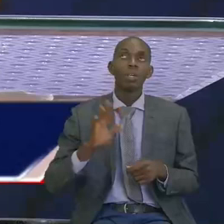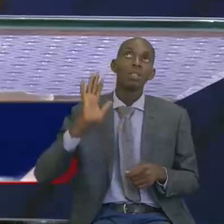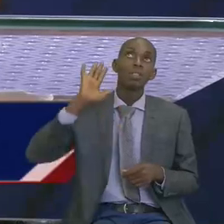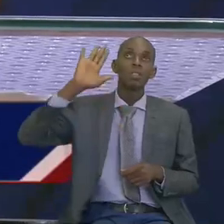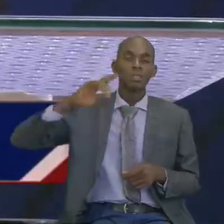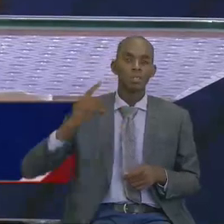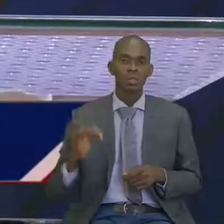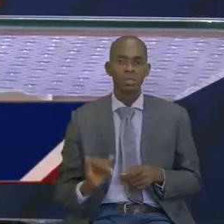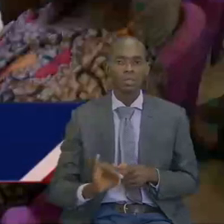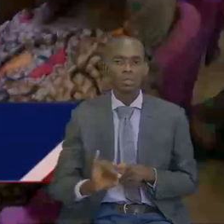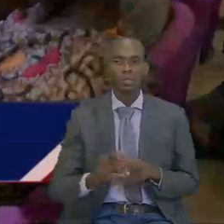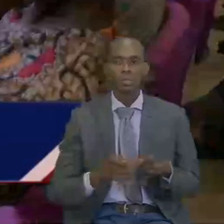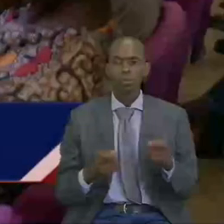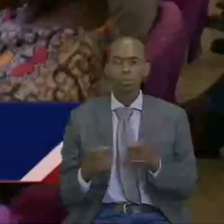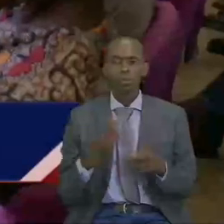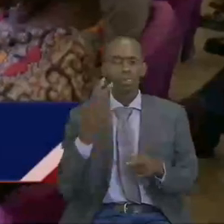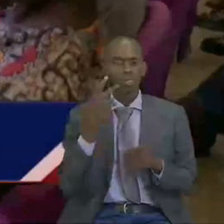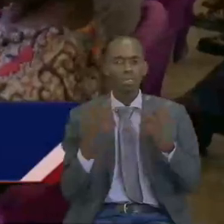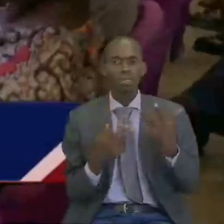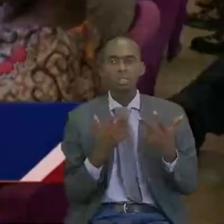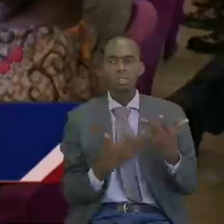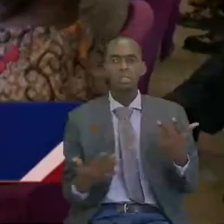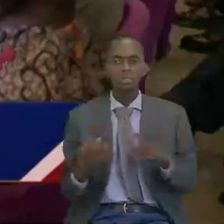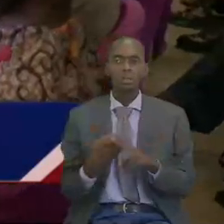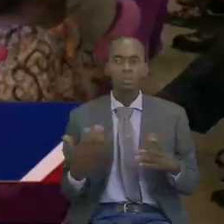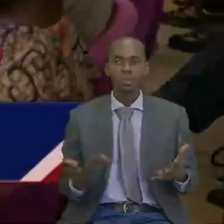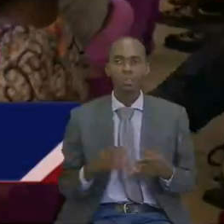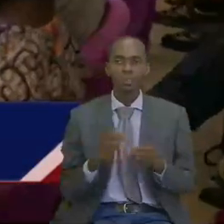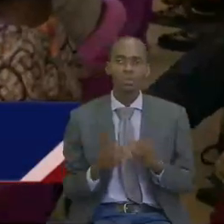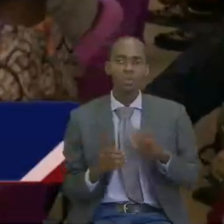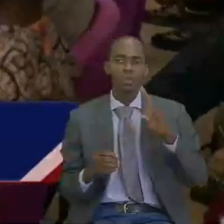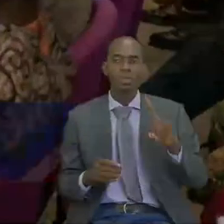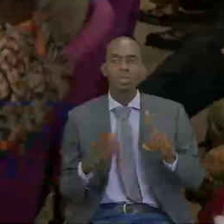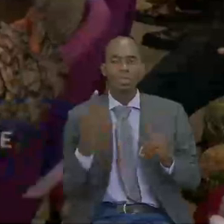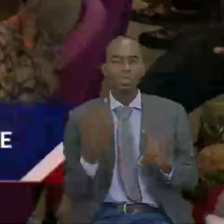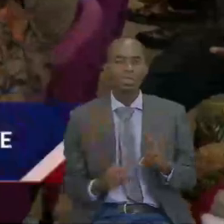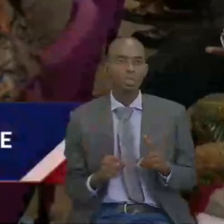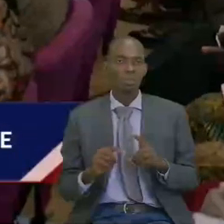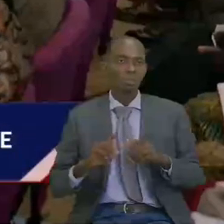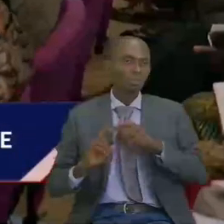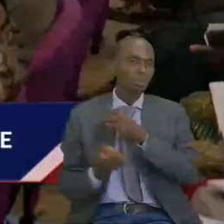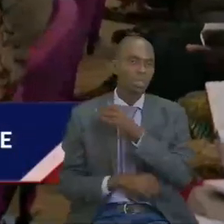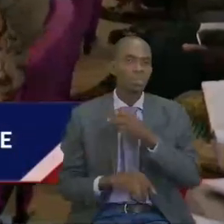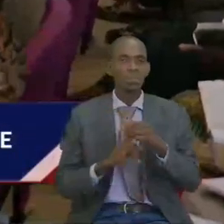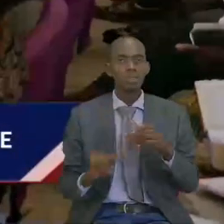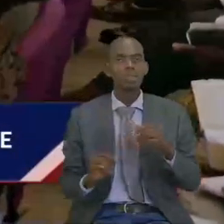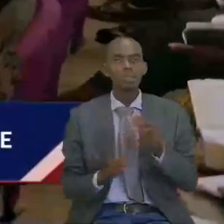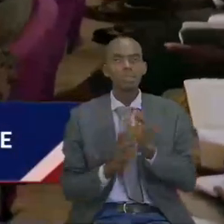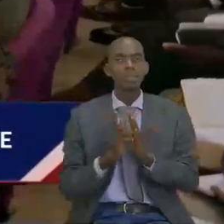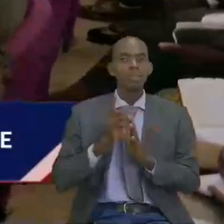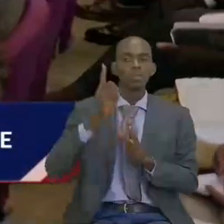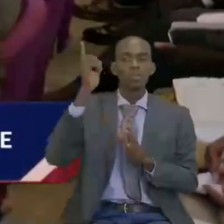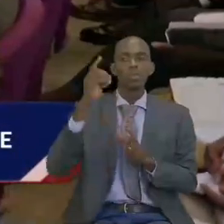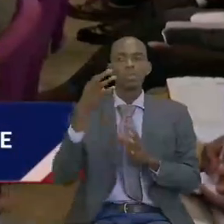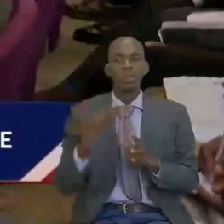domination et perpétuelle, par sa domination éternelle. Premier point ici, le pouvoir